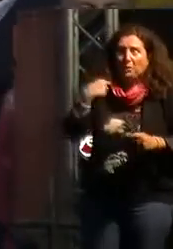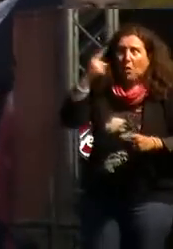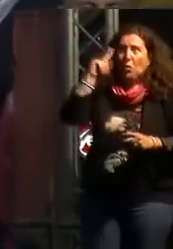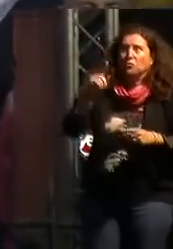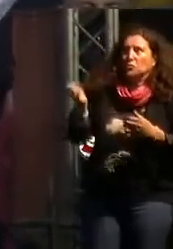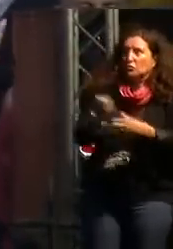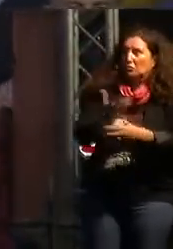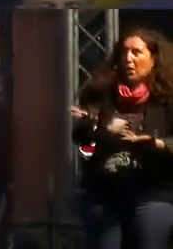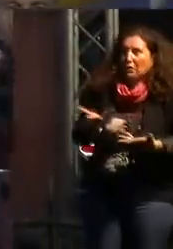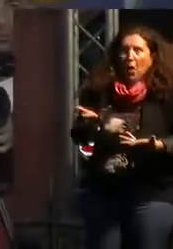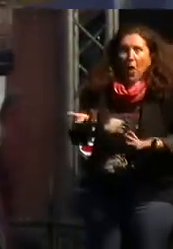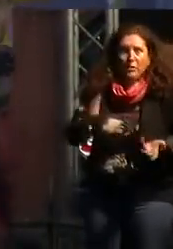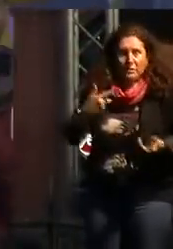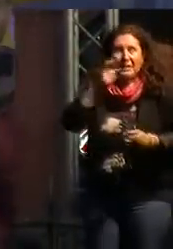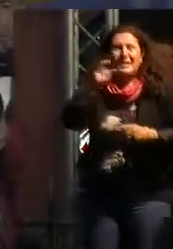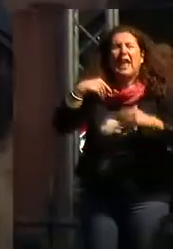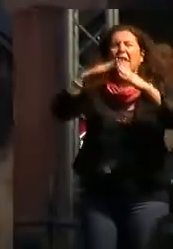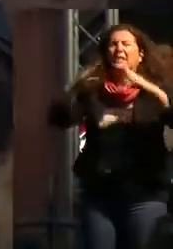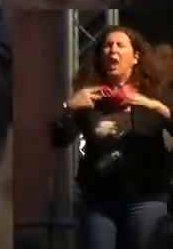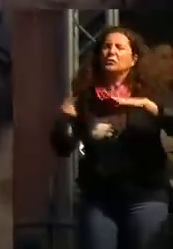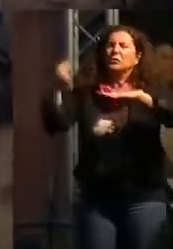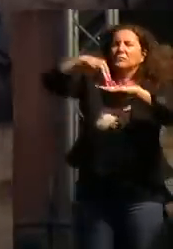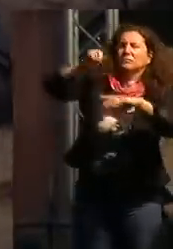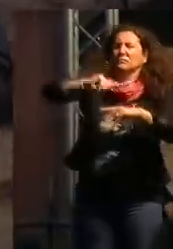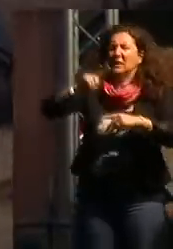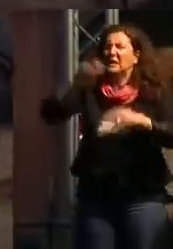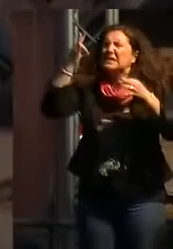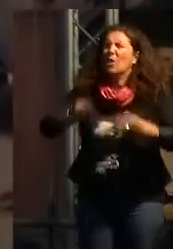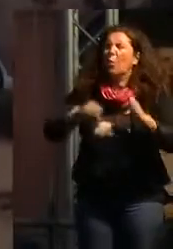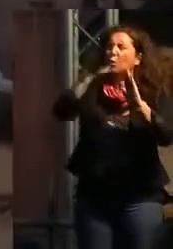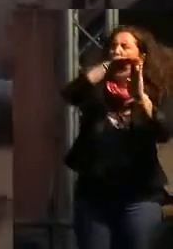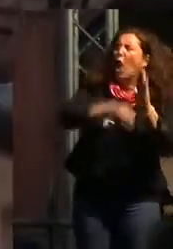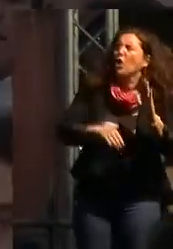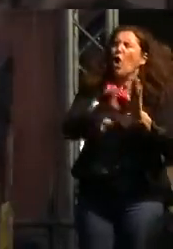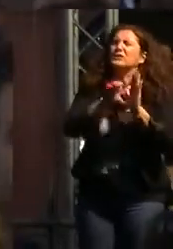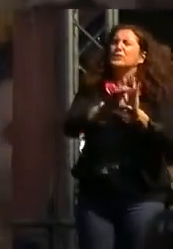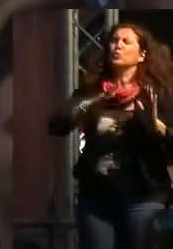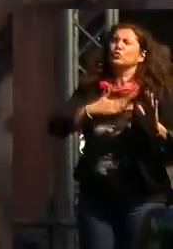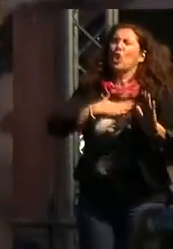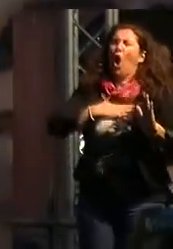non fossimo saliti sui tetti, oggi avrebbero distrutto la nostra Costituzione. E allora